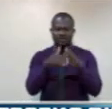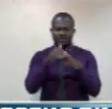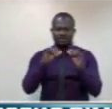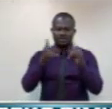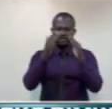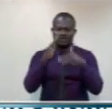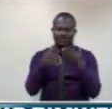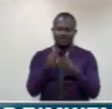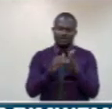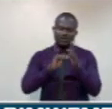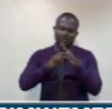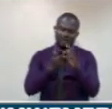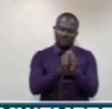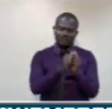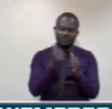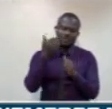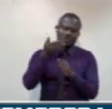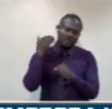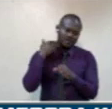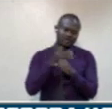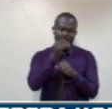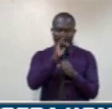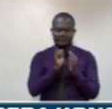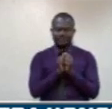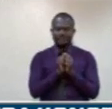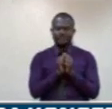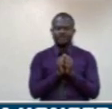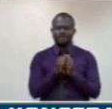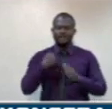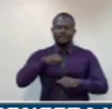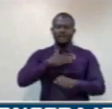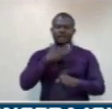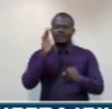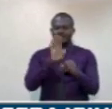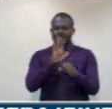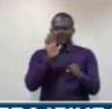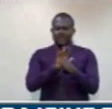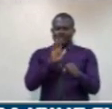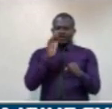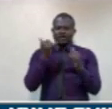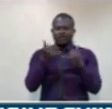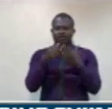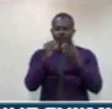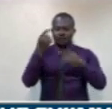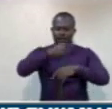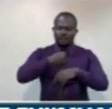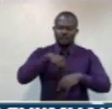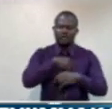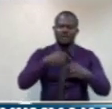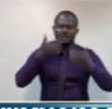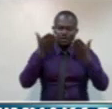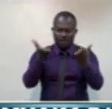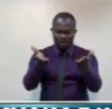mukino wanabimburiye indi nyuma ya genocide yakorewe abatutsi Ibyo twishimira byo ni byinshi cyane cyane ko uyu munsi turibo cyo ni